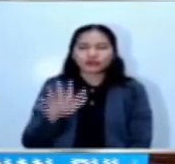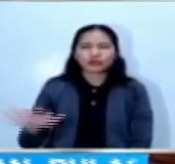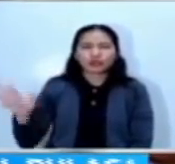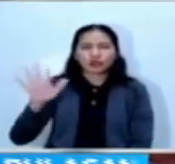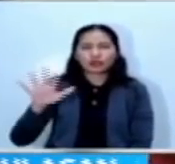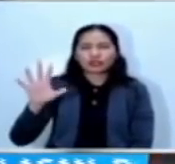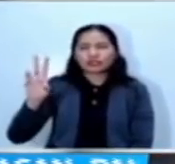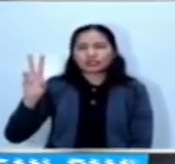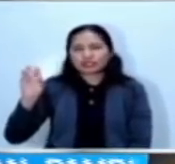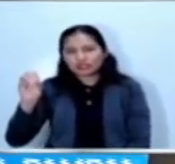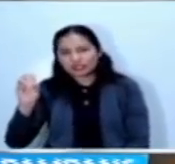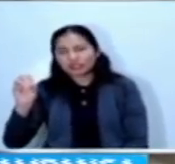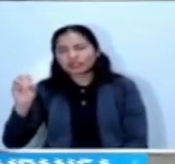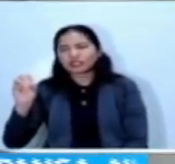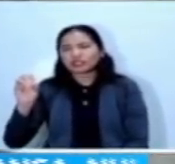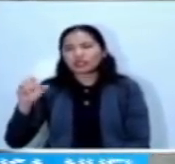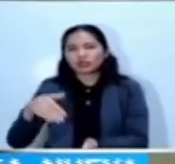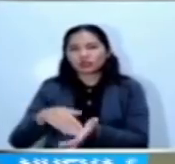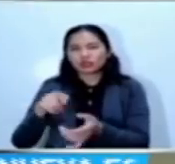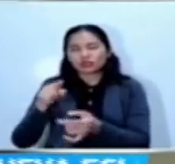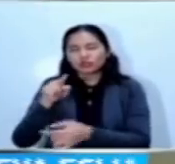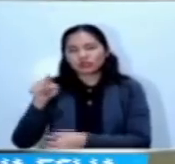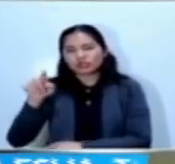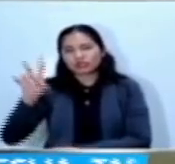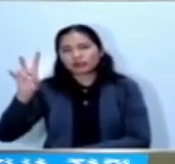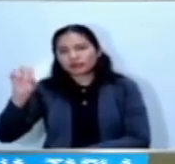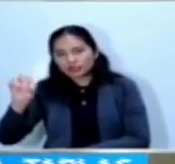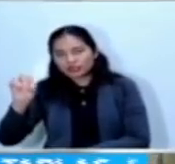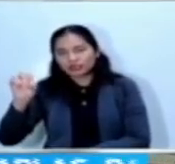to 70,000 peak value. Pero